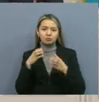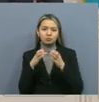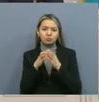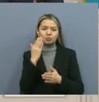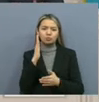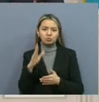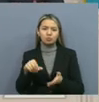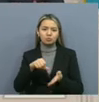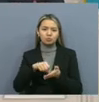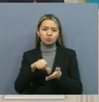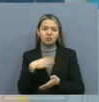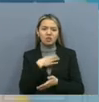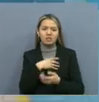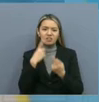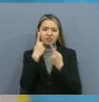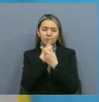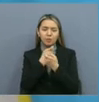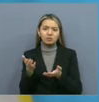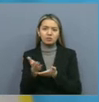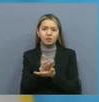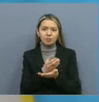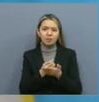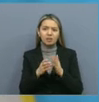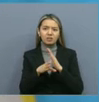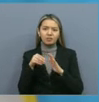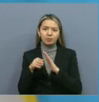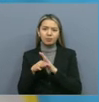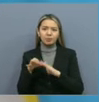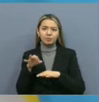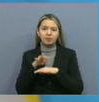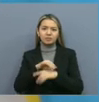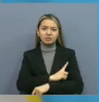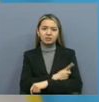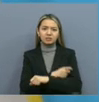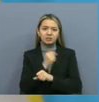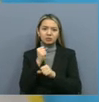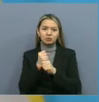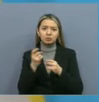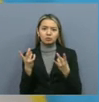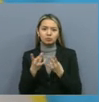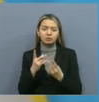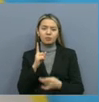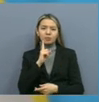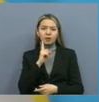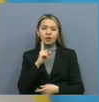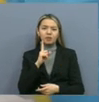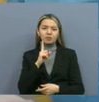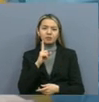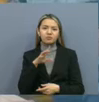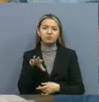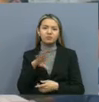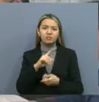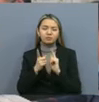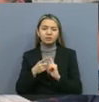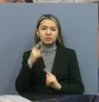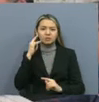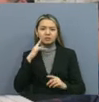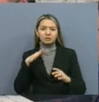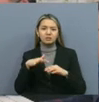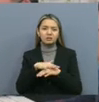қатысты маңызды ақпараттарды алу және талдау жұмыстарын күшейтуді тапсырды. Халықаралық ахуалдың шиеленісуі жағдайында